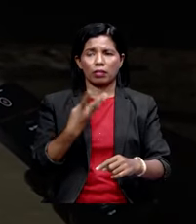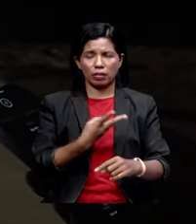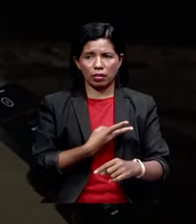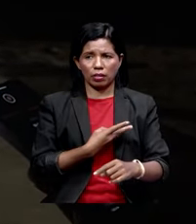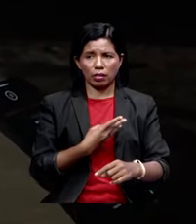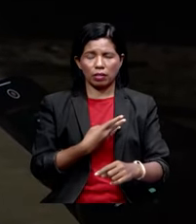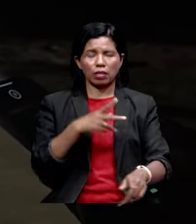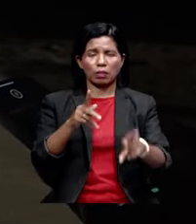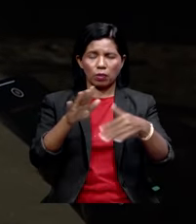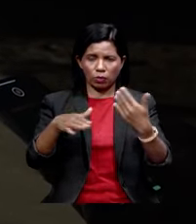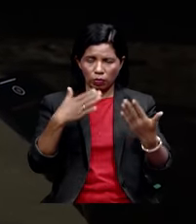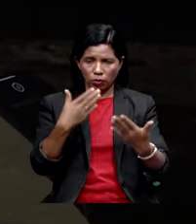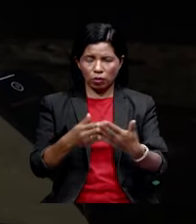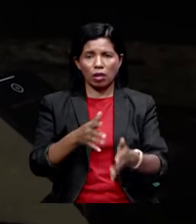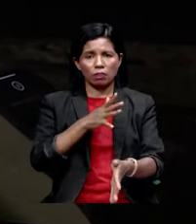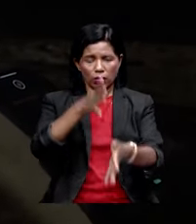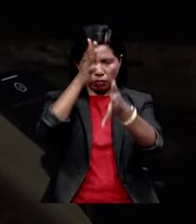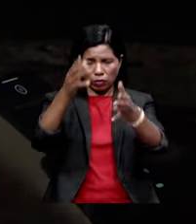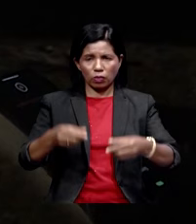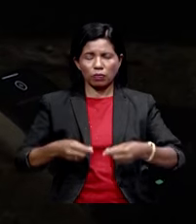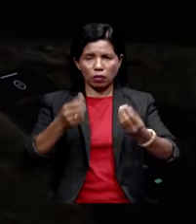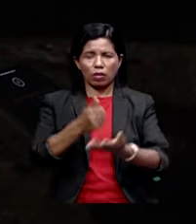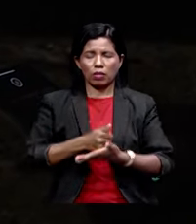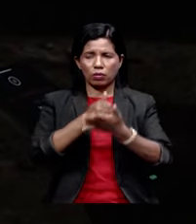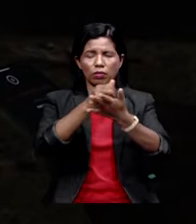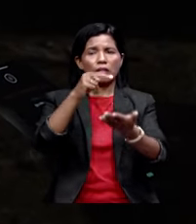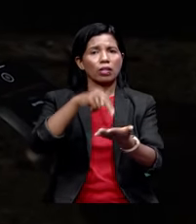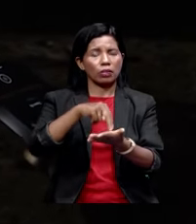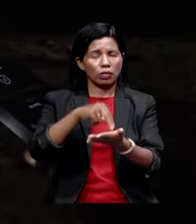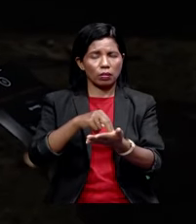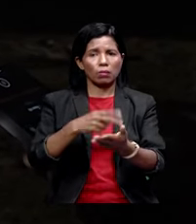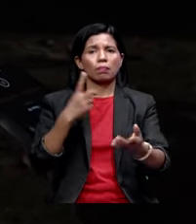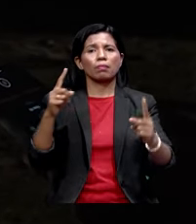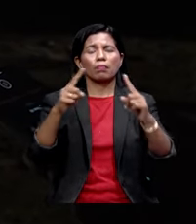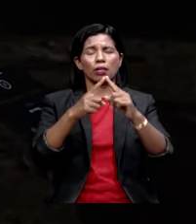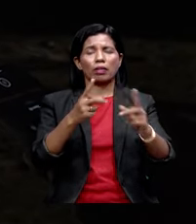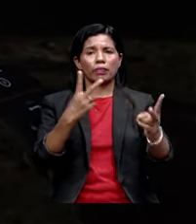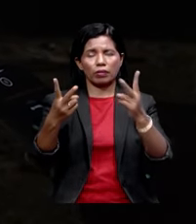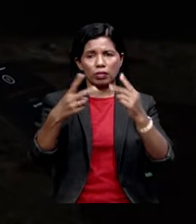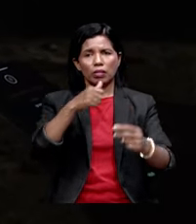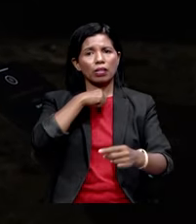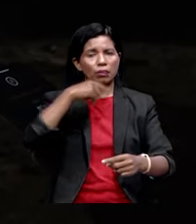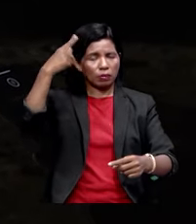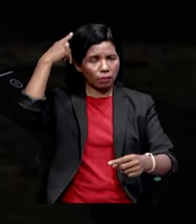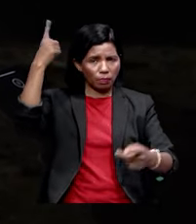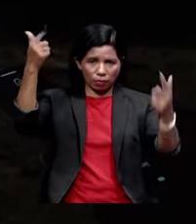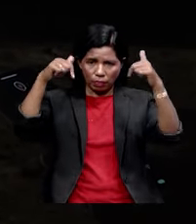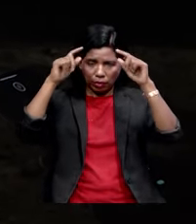be ala serhoto atu fotulung natureza ba itania visita sua santidade amo